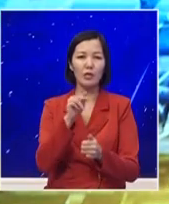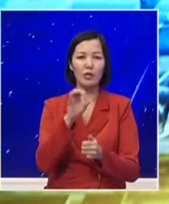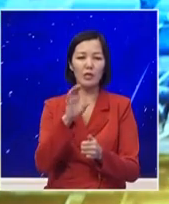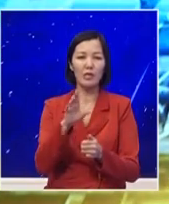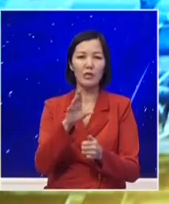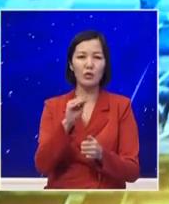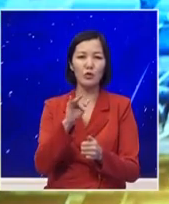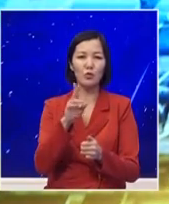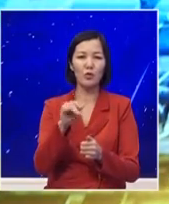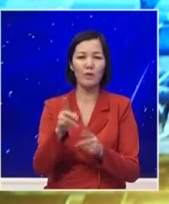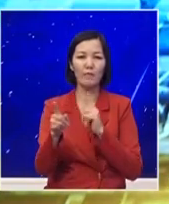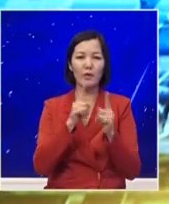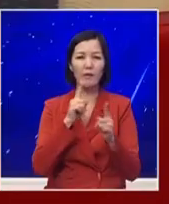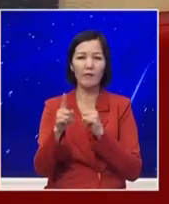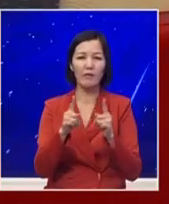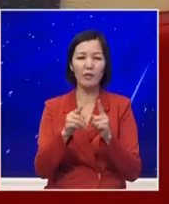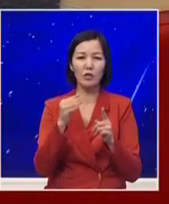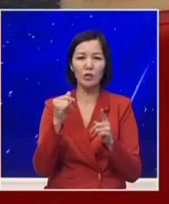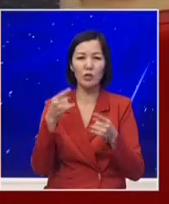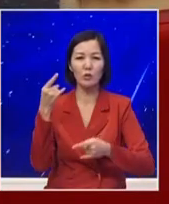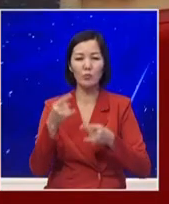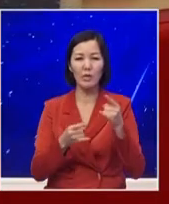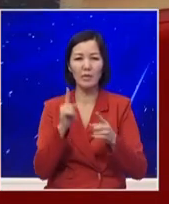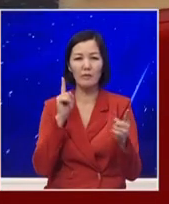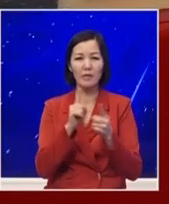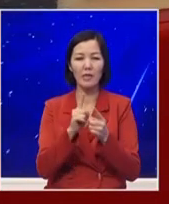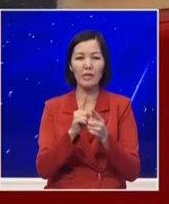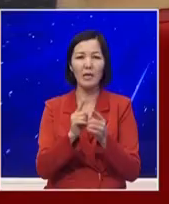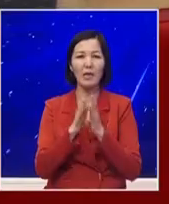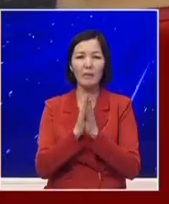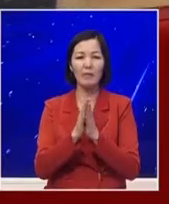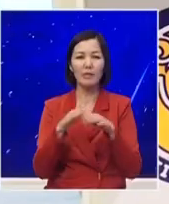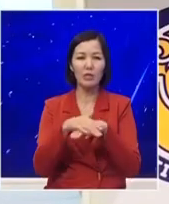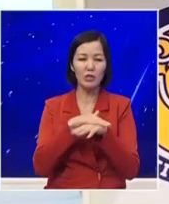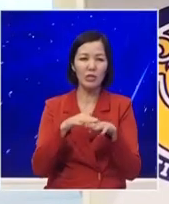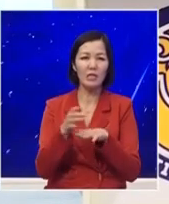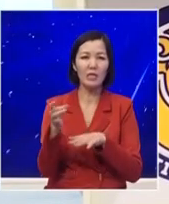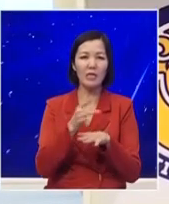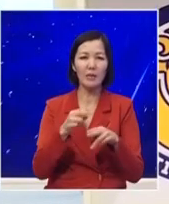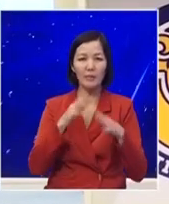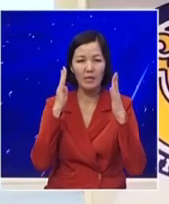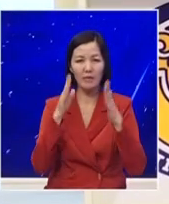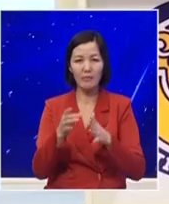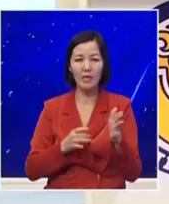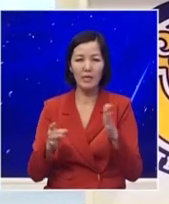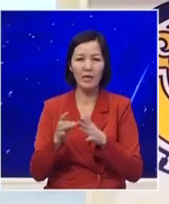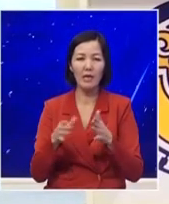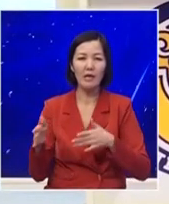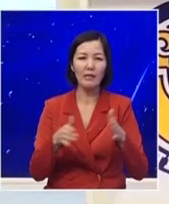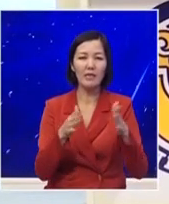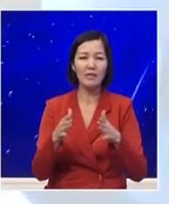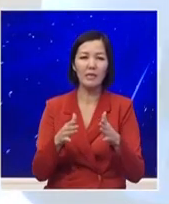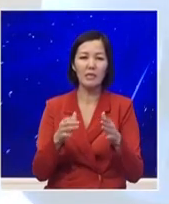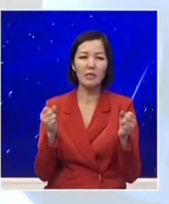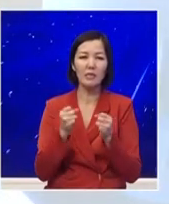Игорь Жуков в ходе брифинга на площадке ЖТСУ Медиа. Спикер попросил жителей региона быть бдительными на региональных